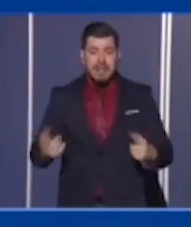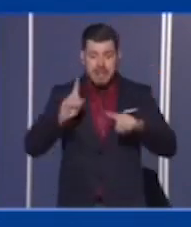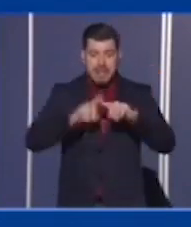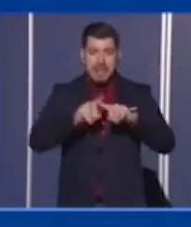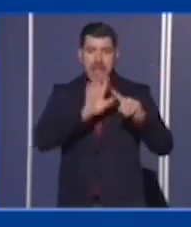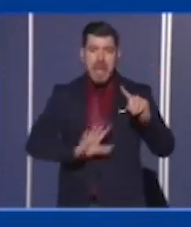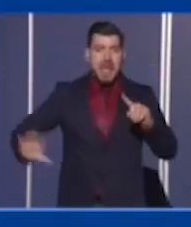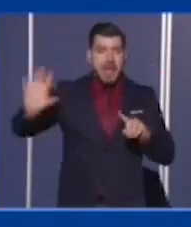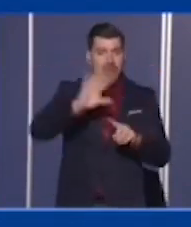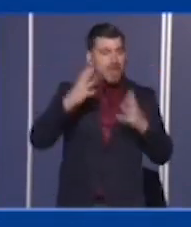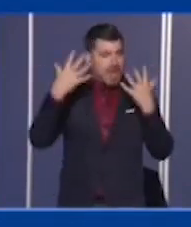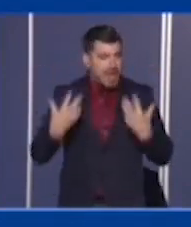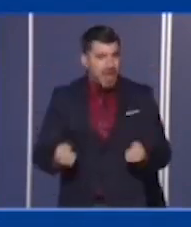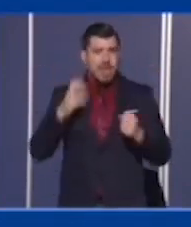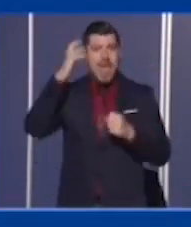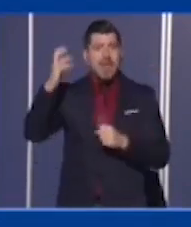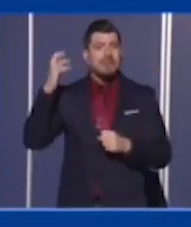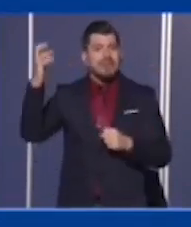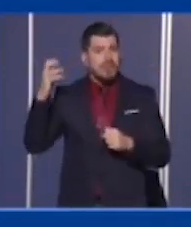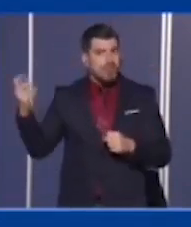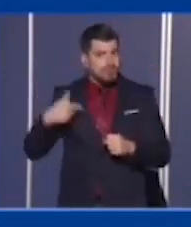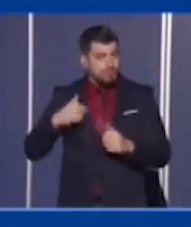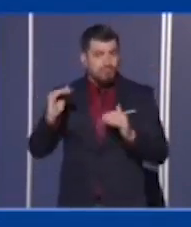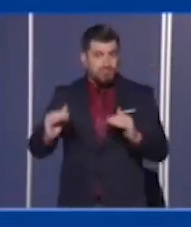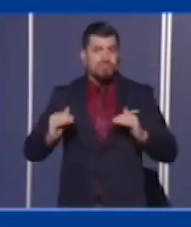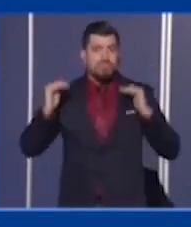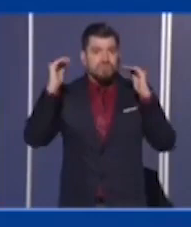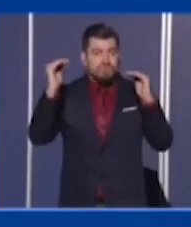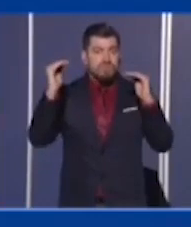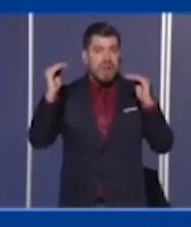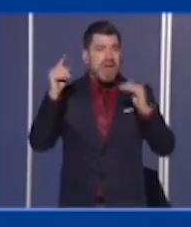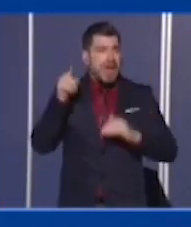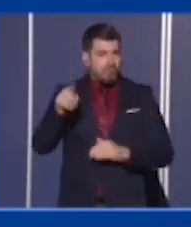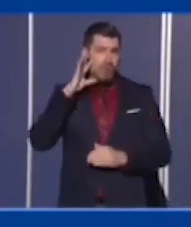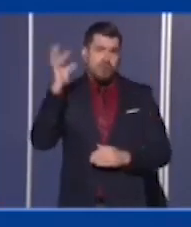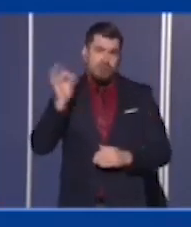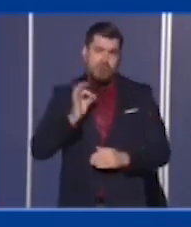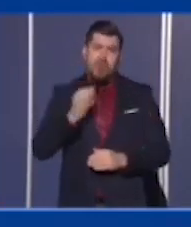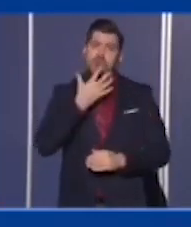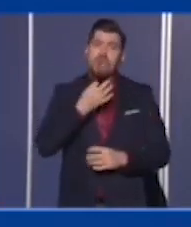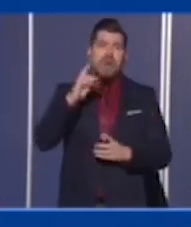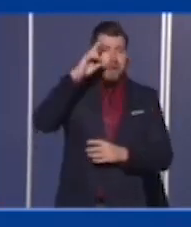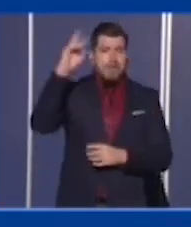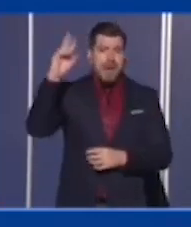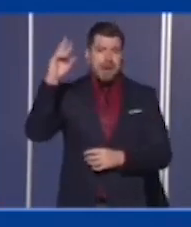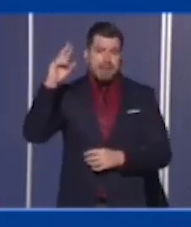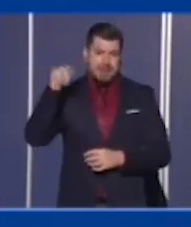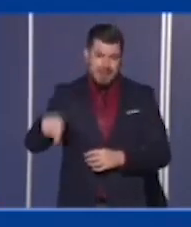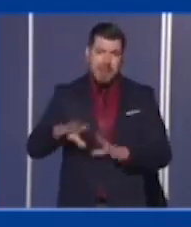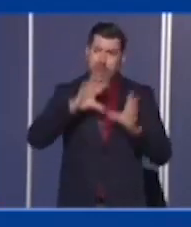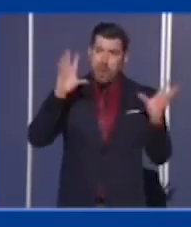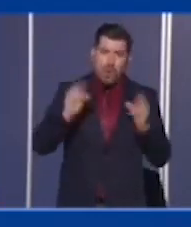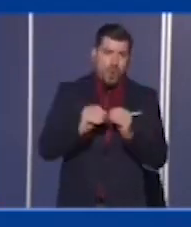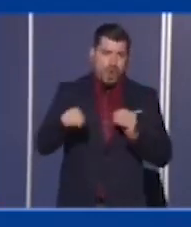ένα αξιοσημείωτο επιστημονικό δυναμικό, καθόλου παράλογο, διότι θεωρώ ότι το ακαδημαϊκό υλικό μας είναι